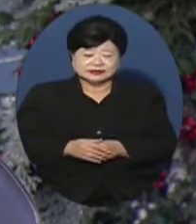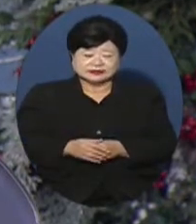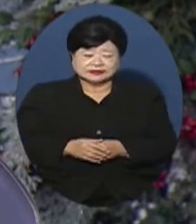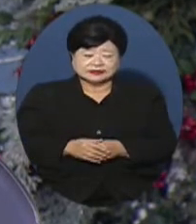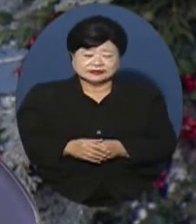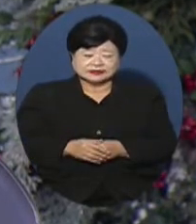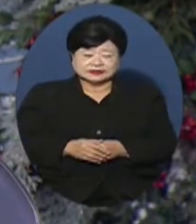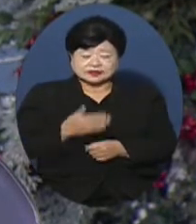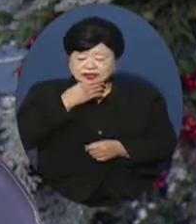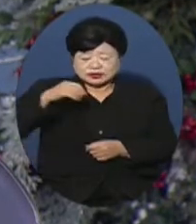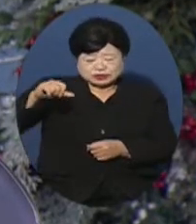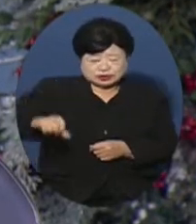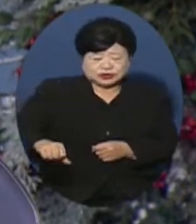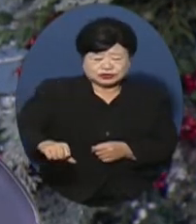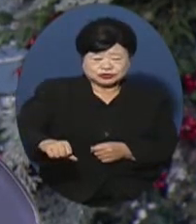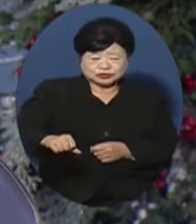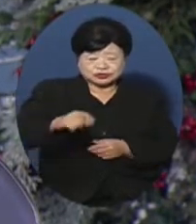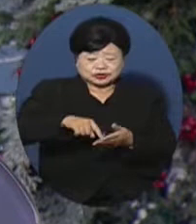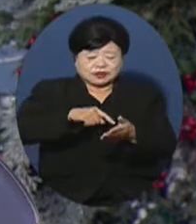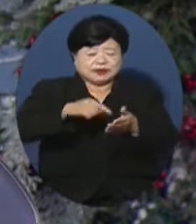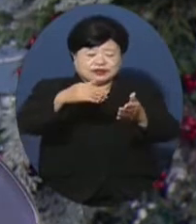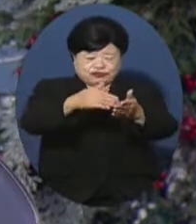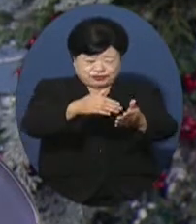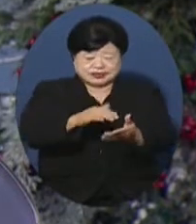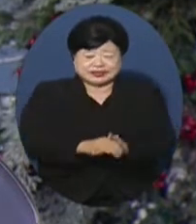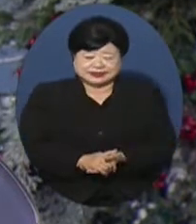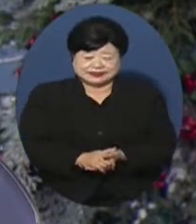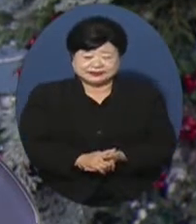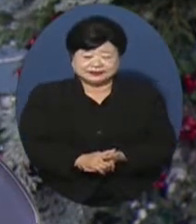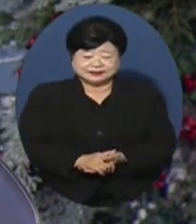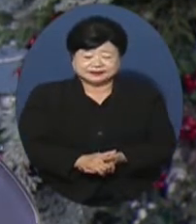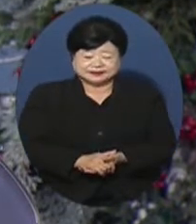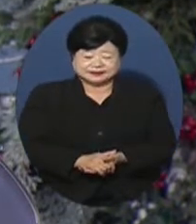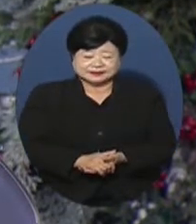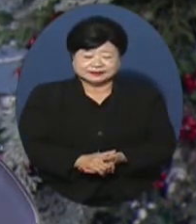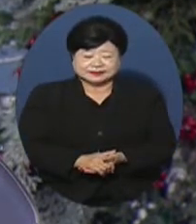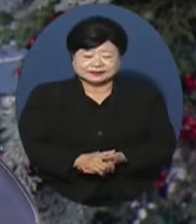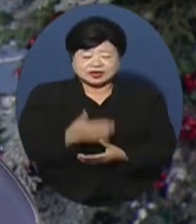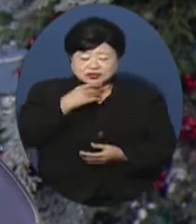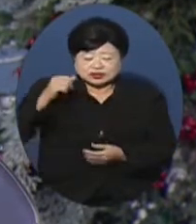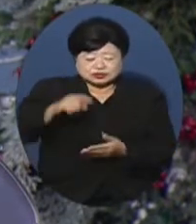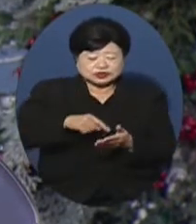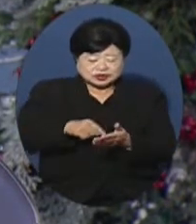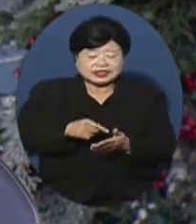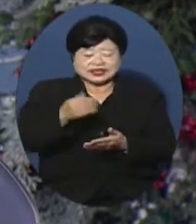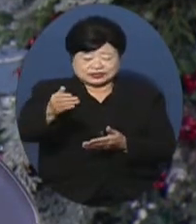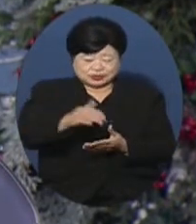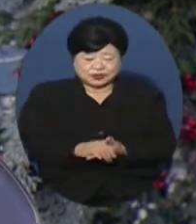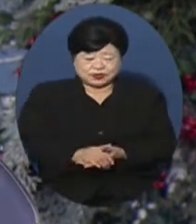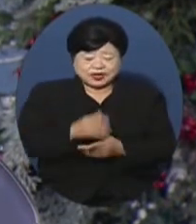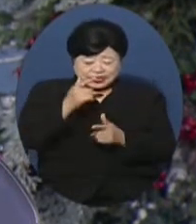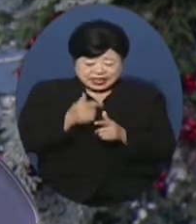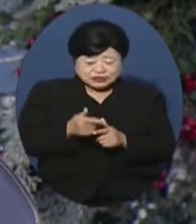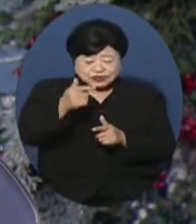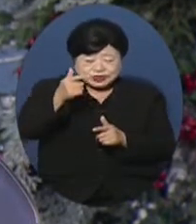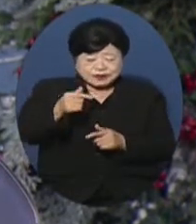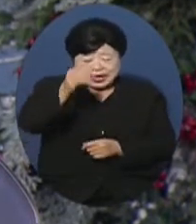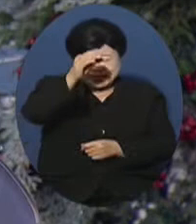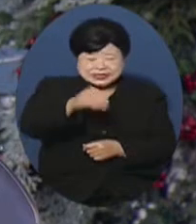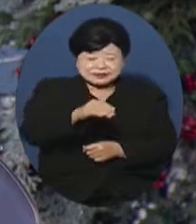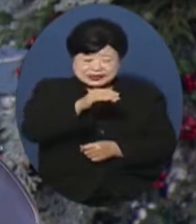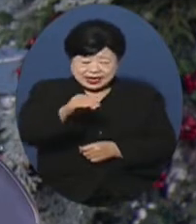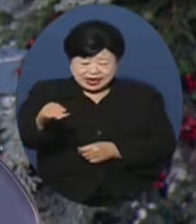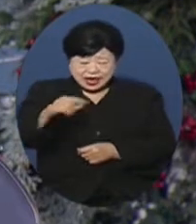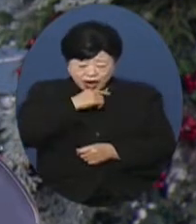제주에 층 생하여 쓰는데 7 제주를 칭찬 하신데 예수님의 십자